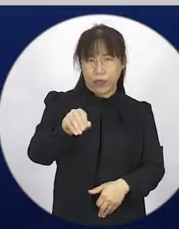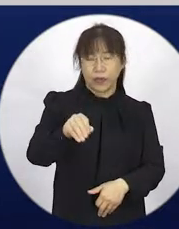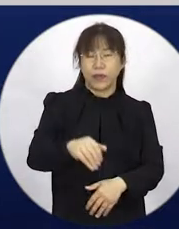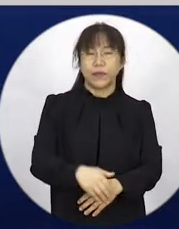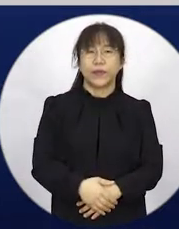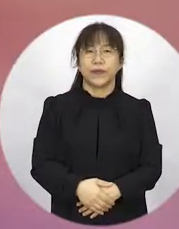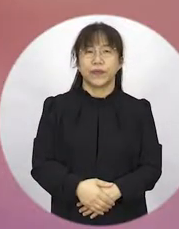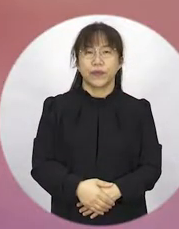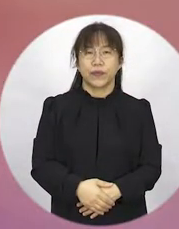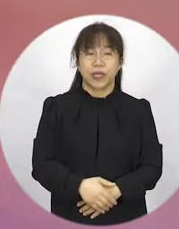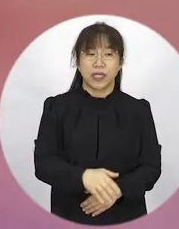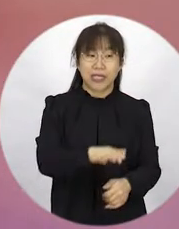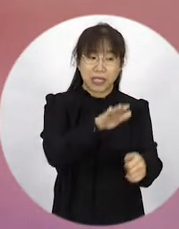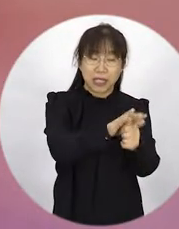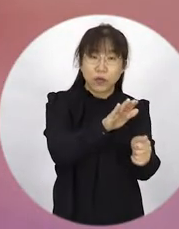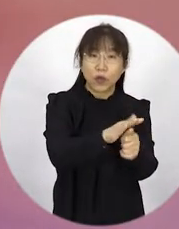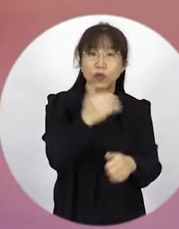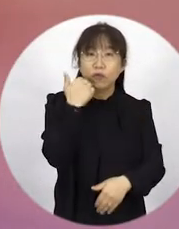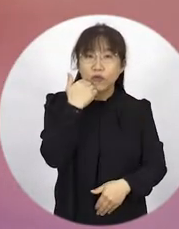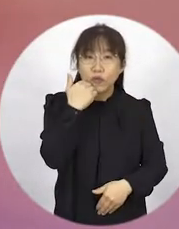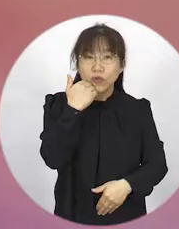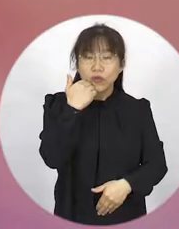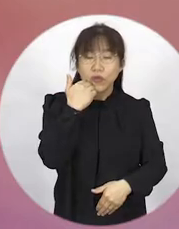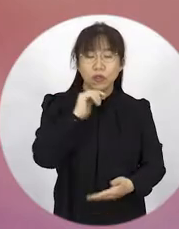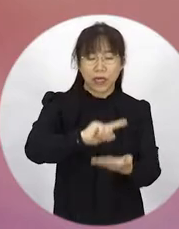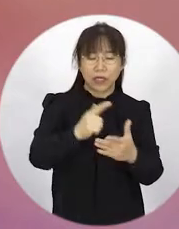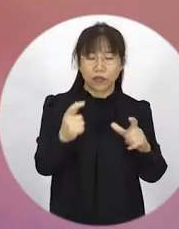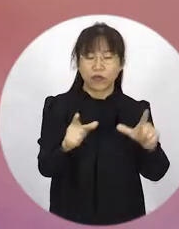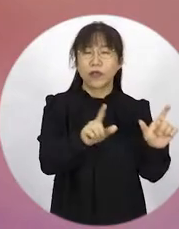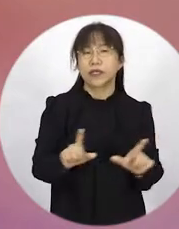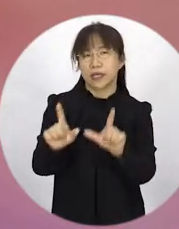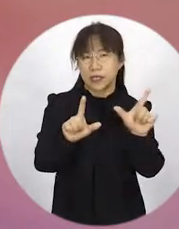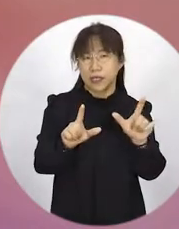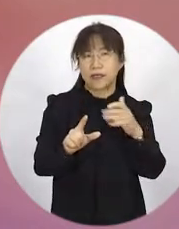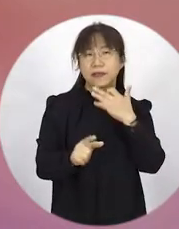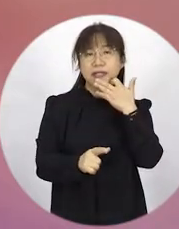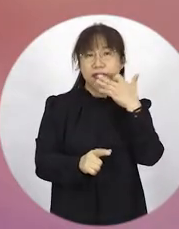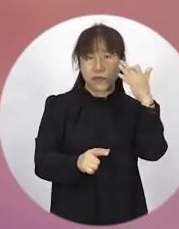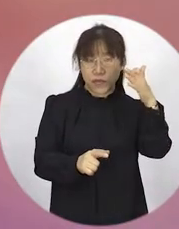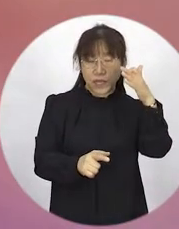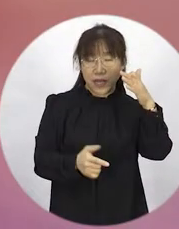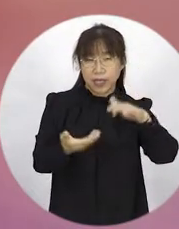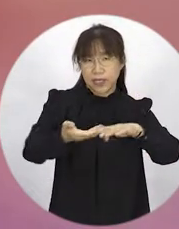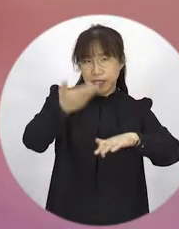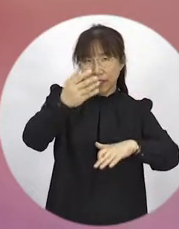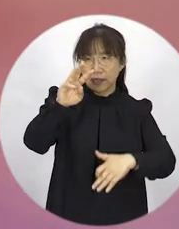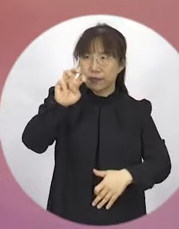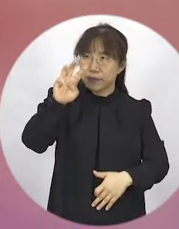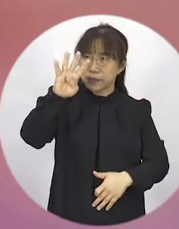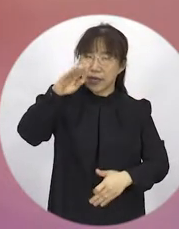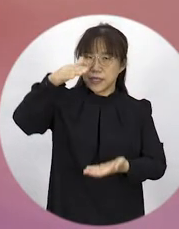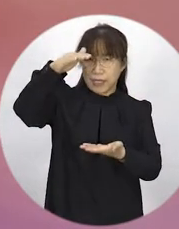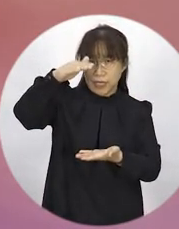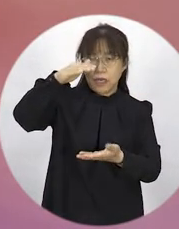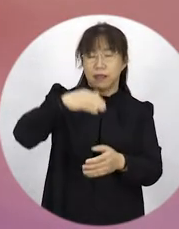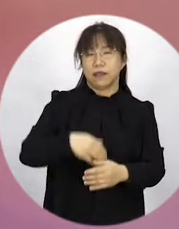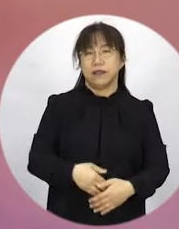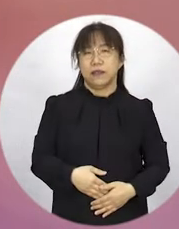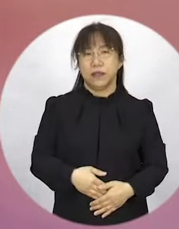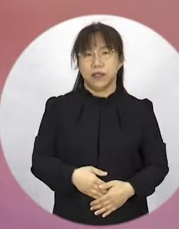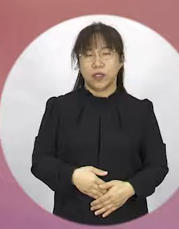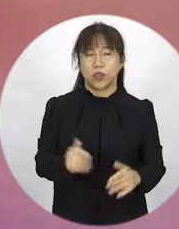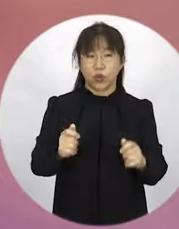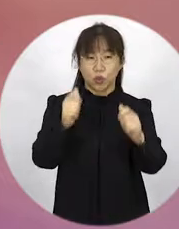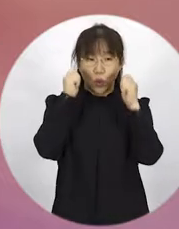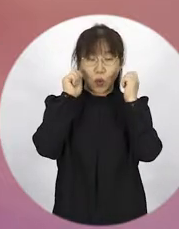지원합니다. 지원 대상은 강서구에 거주하는 만 19세 이상, 만 34세 이하 청년 가운데